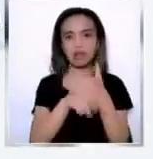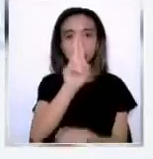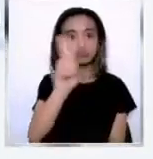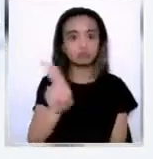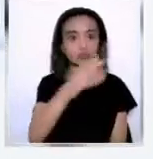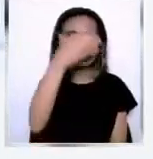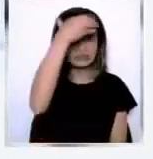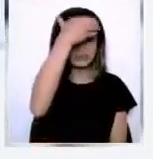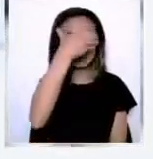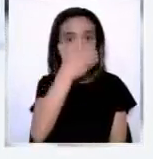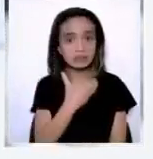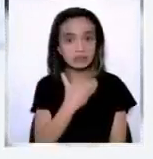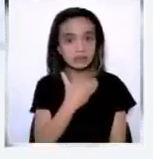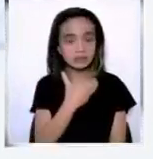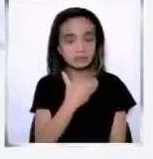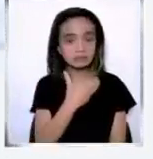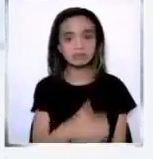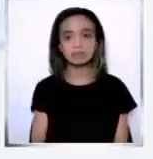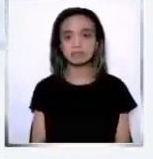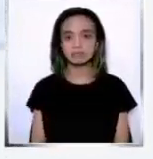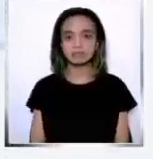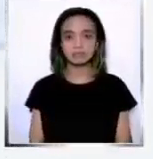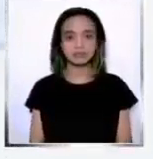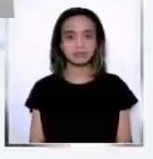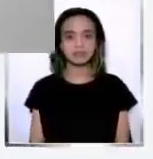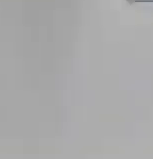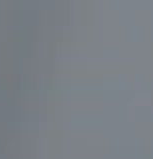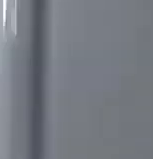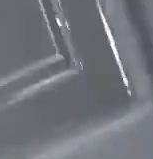ngayon nire-require. Nakatutok si Athena Imperial.